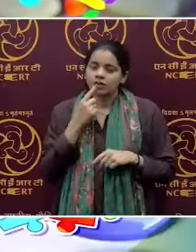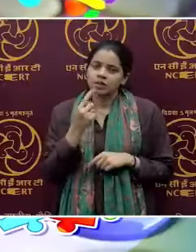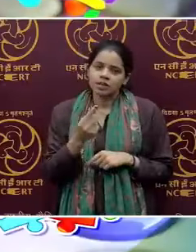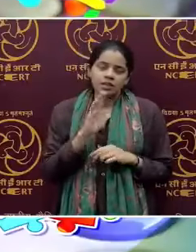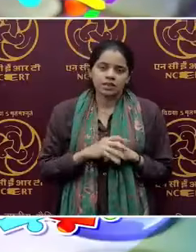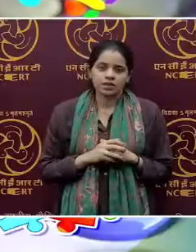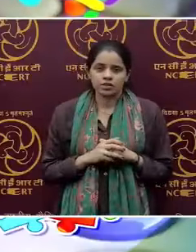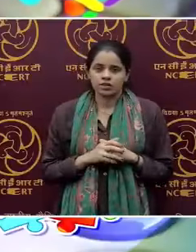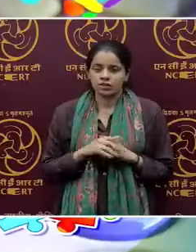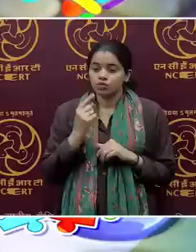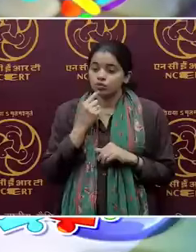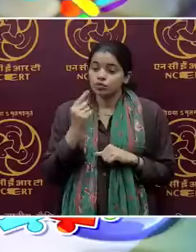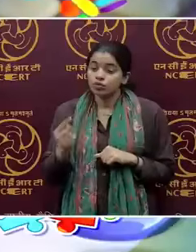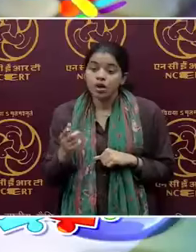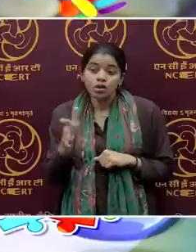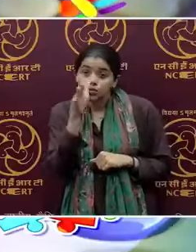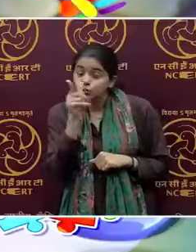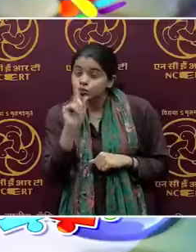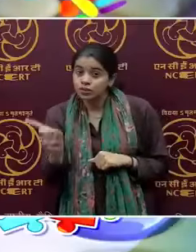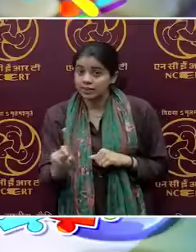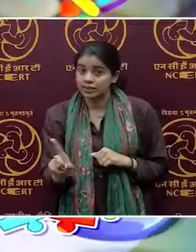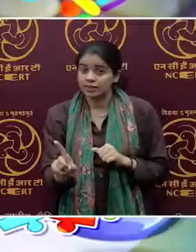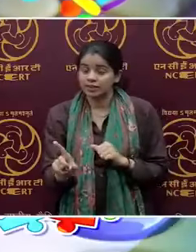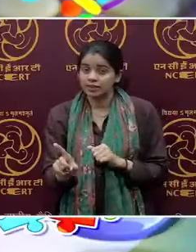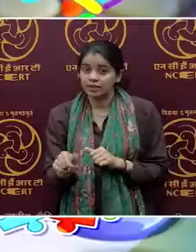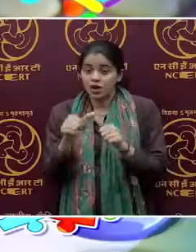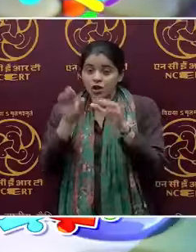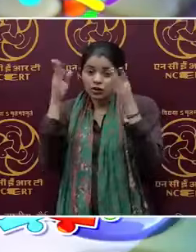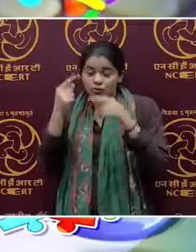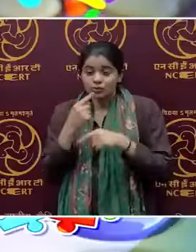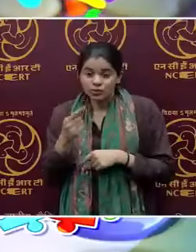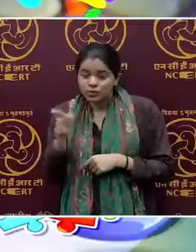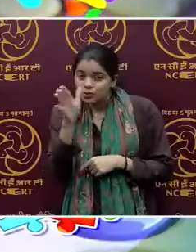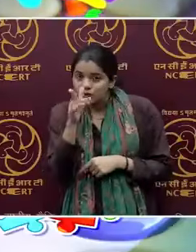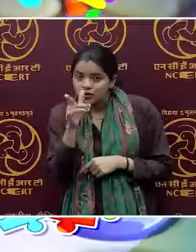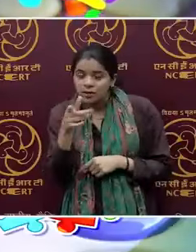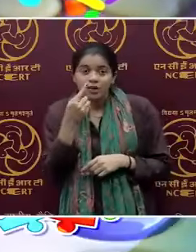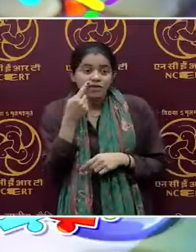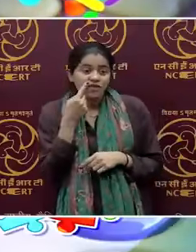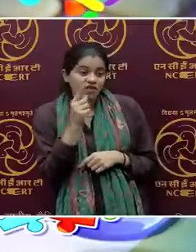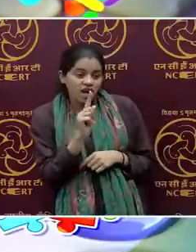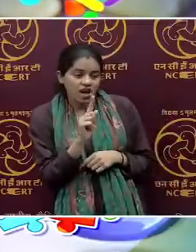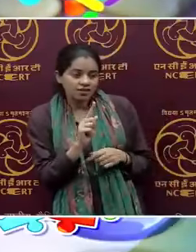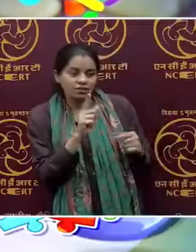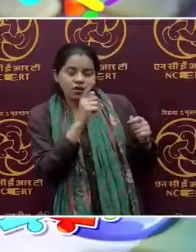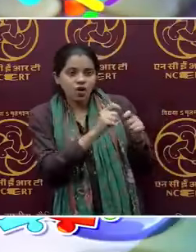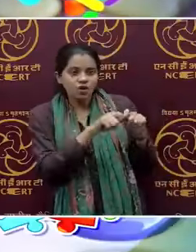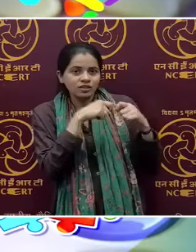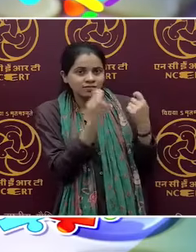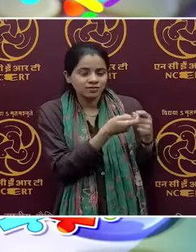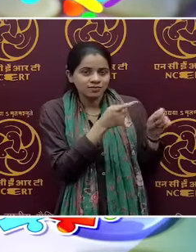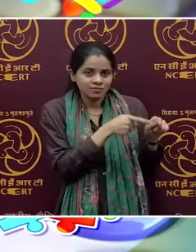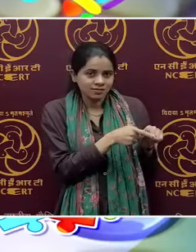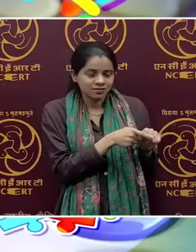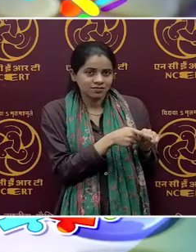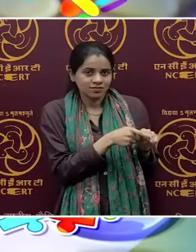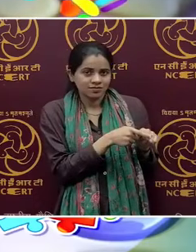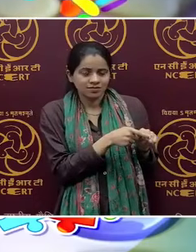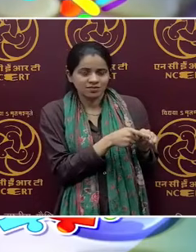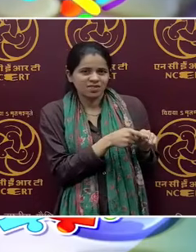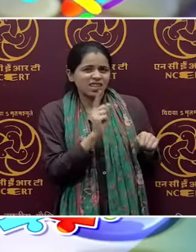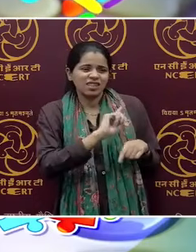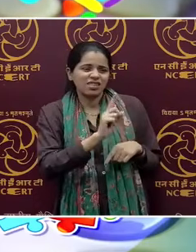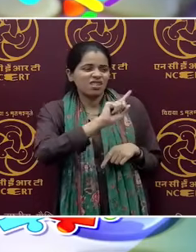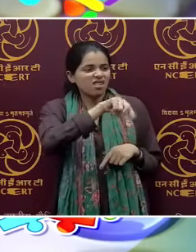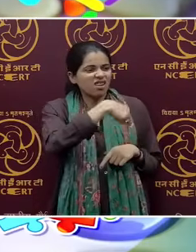दैट you should never tell a lie, right? And then if the father is lying to a colleague कि नहीं हम